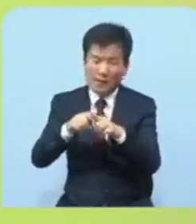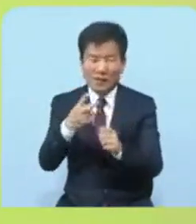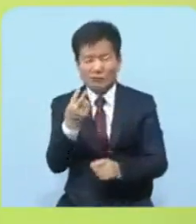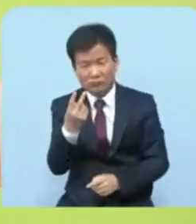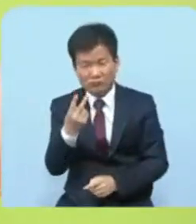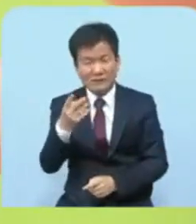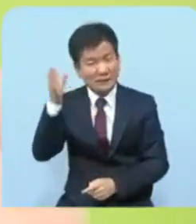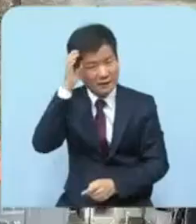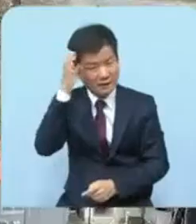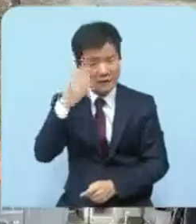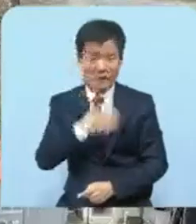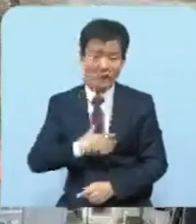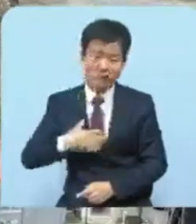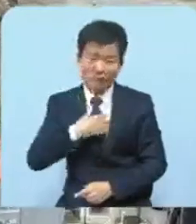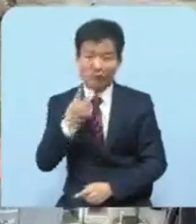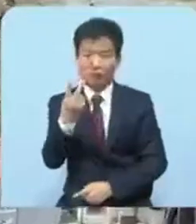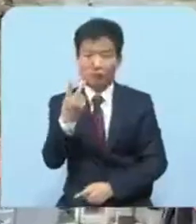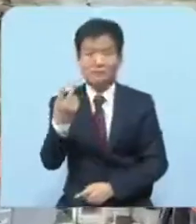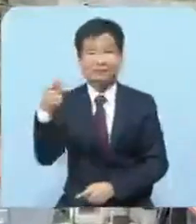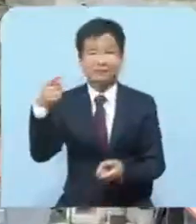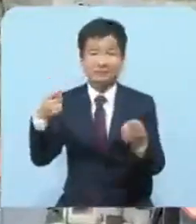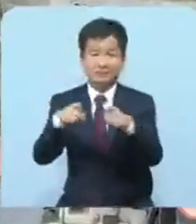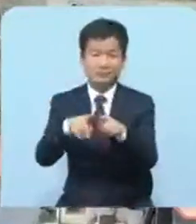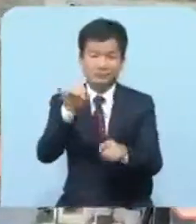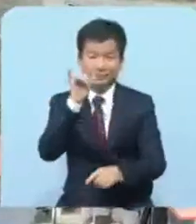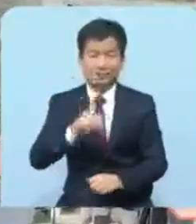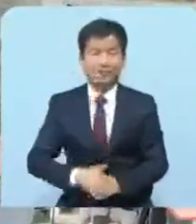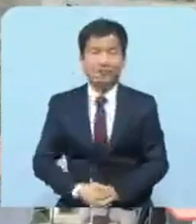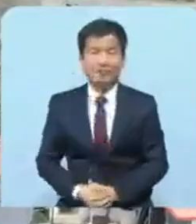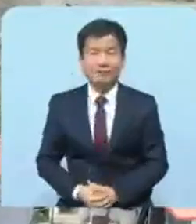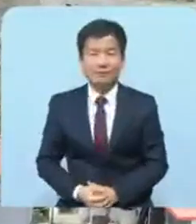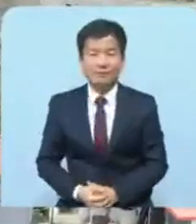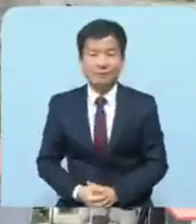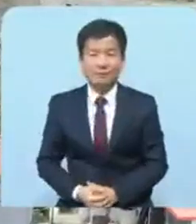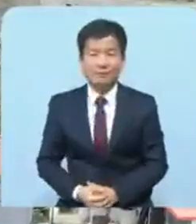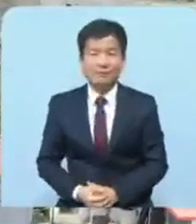기대와 우려가 교차하고 있습니다 KBS 뉴스 이종훈입니다